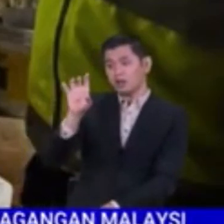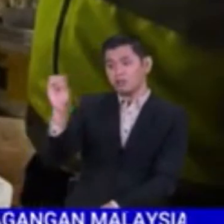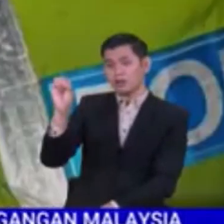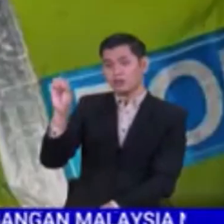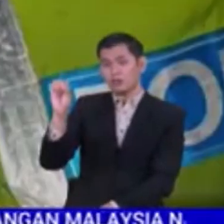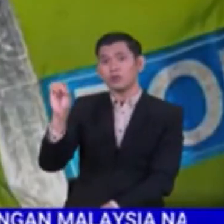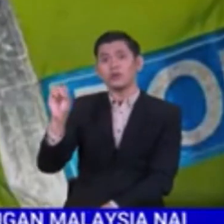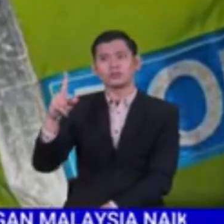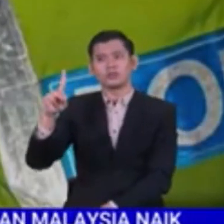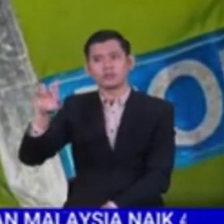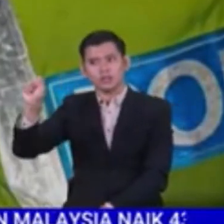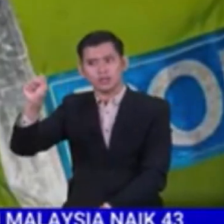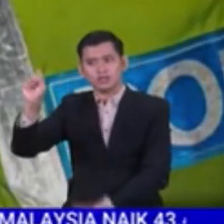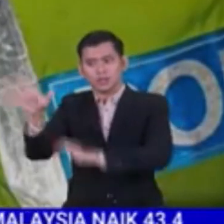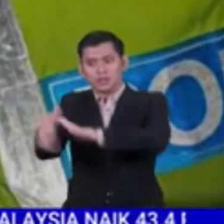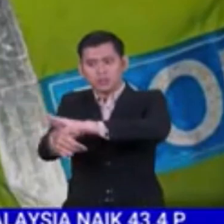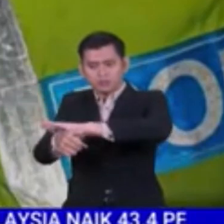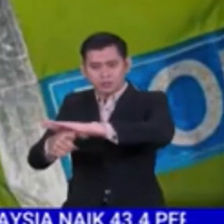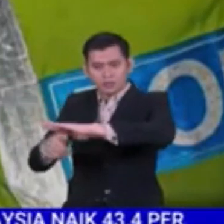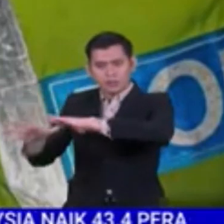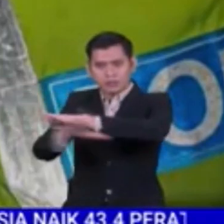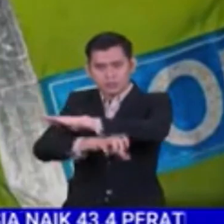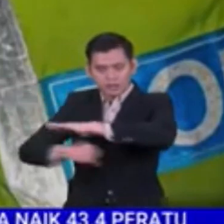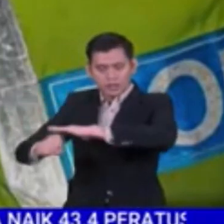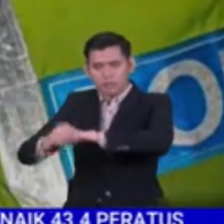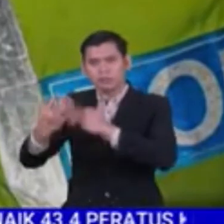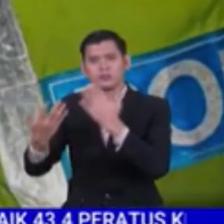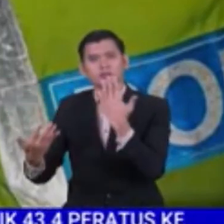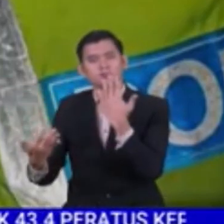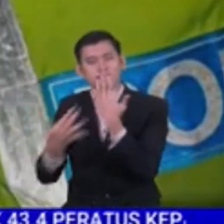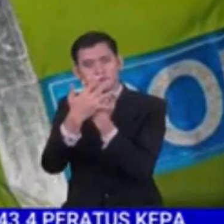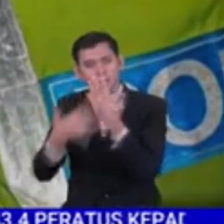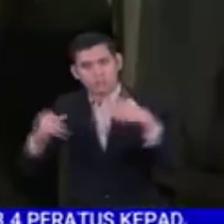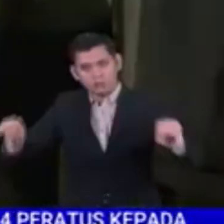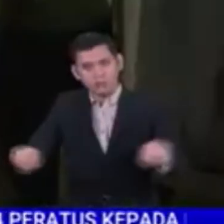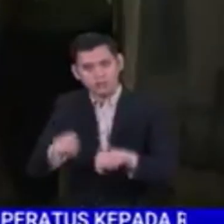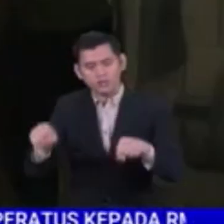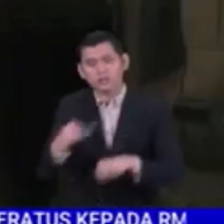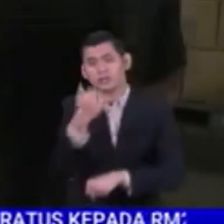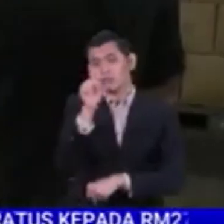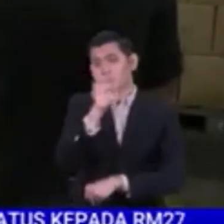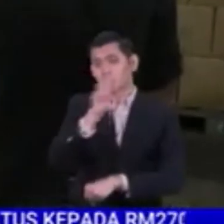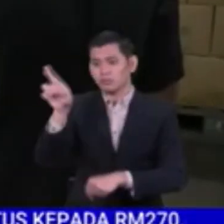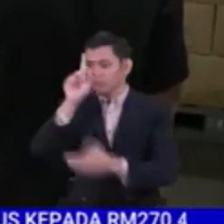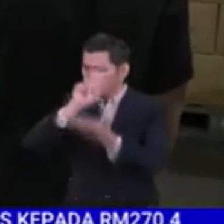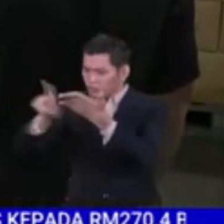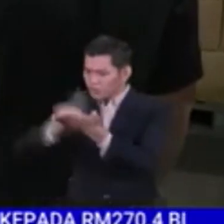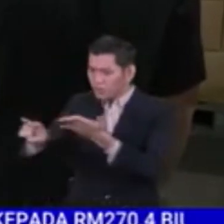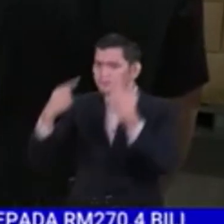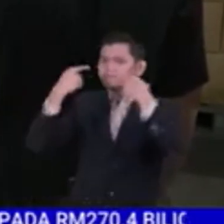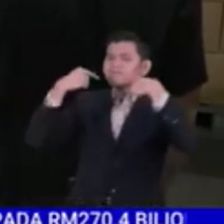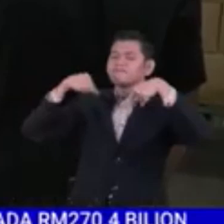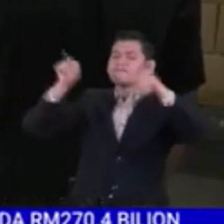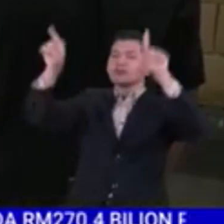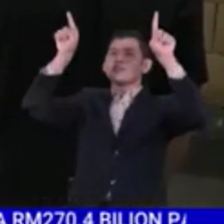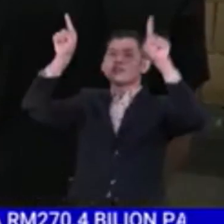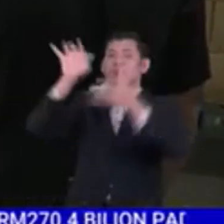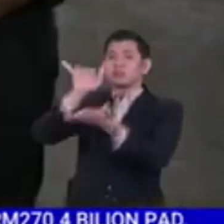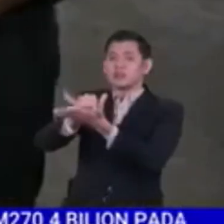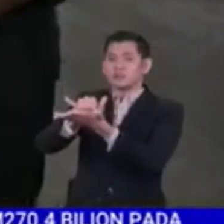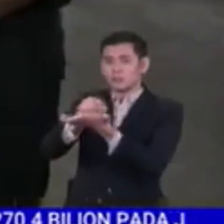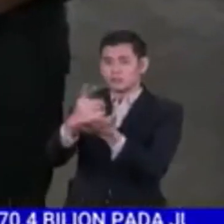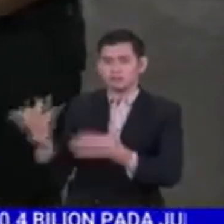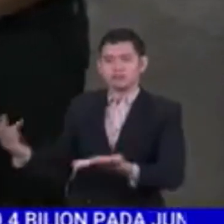penyeludupan dan penyelewengan minyak masak dikesan menerusi lebih 10,000 pemeriksaan. Kejayaan ini melibatkan